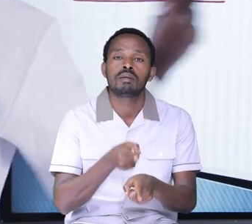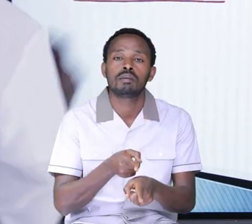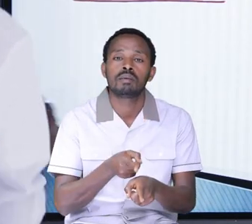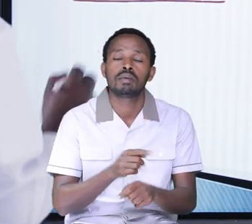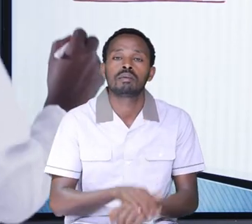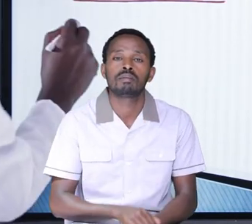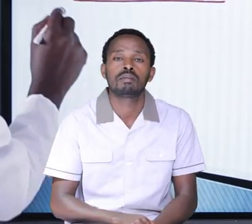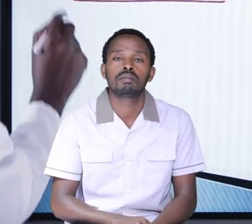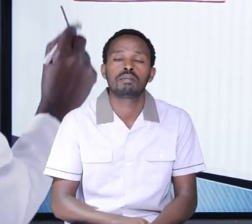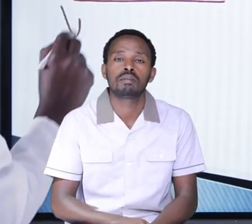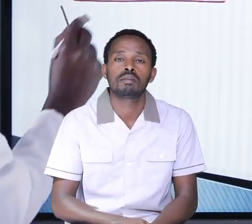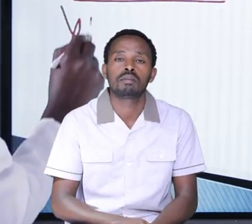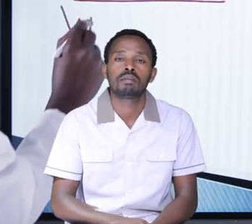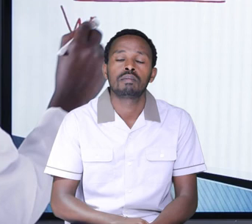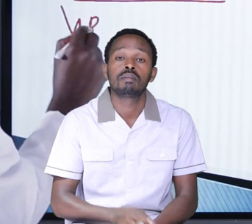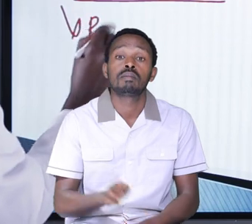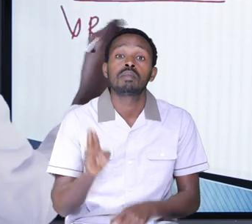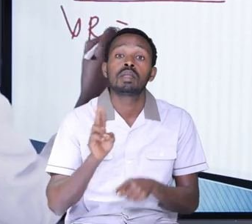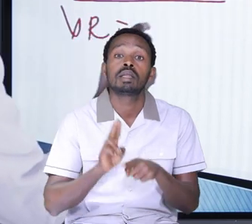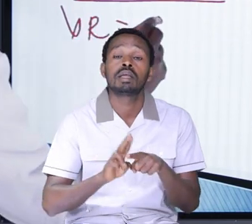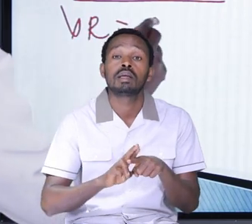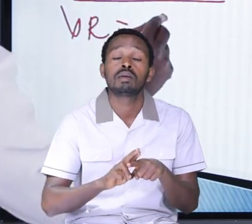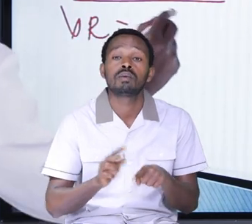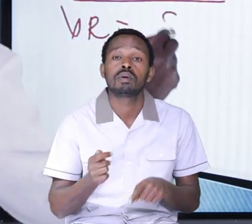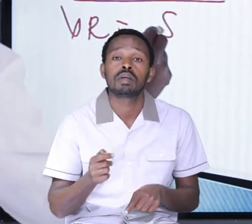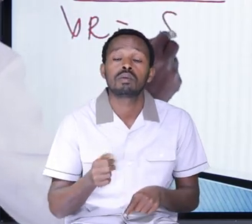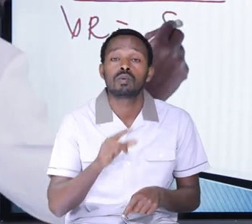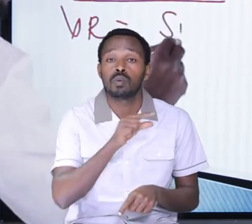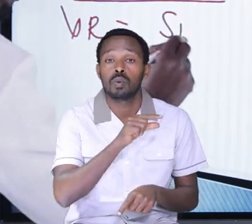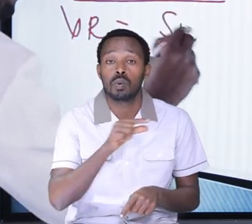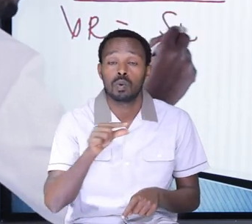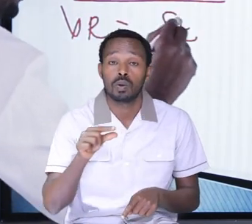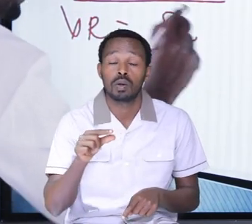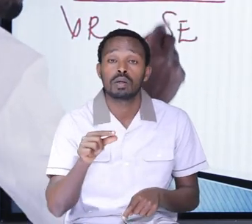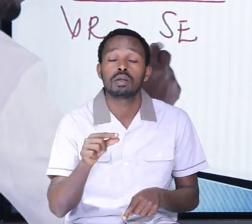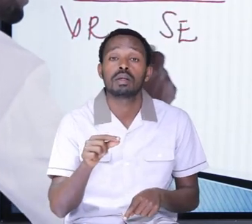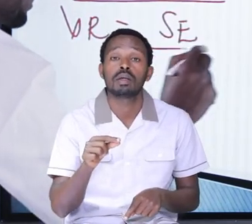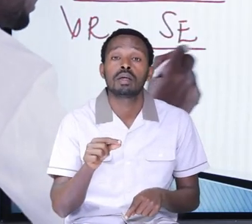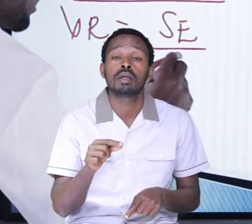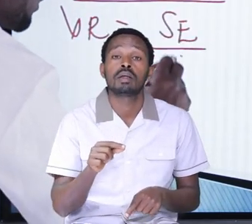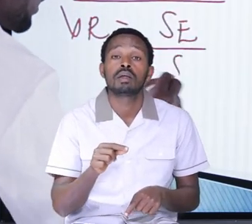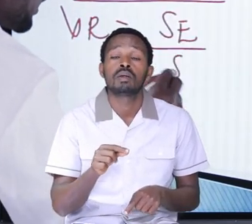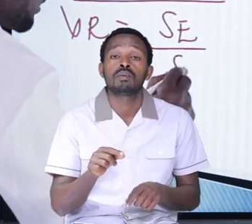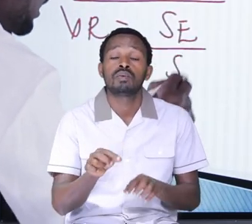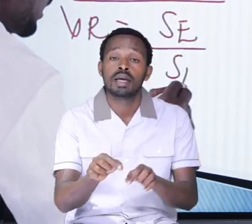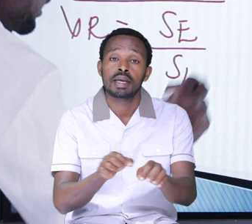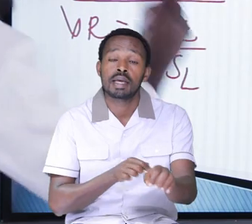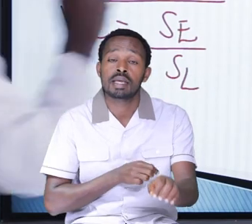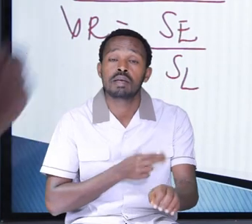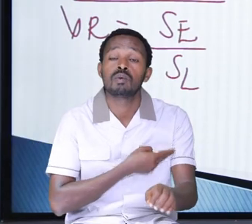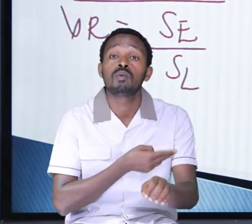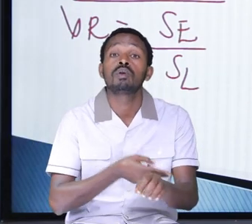furmaata. Reeshoon ariitii walqixa ta'aa fageenya humna sochooftuun adeemame irraan fageenya